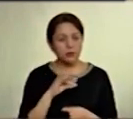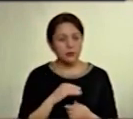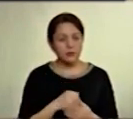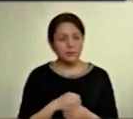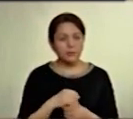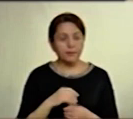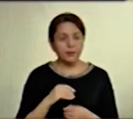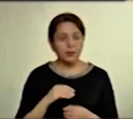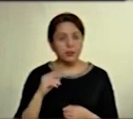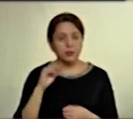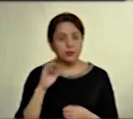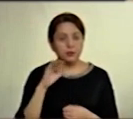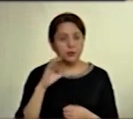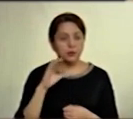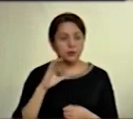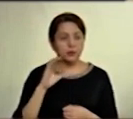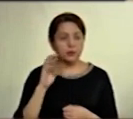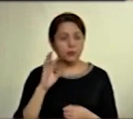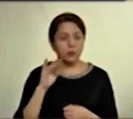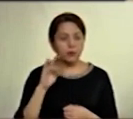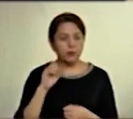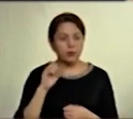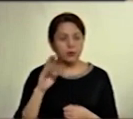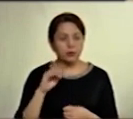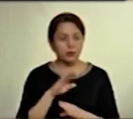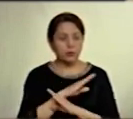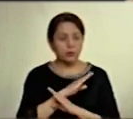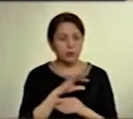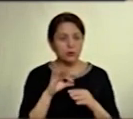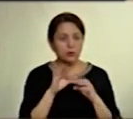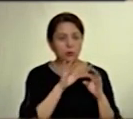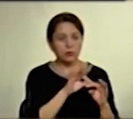demak, jismonan yo'q qilishga ham olib bordi. Ya'ni o'sha